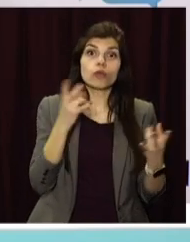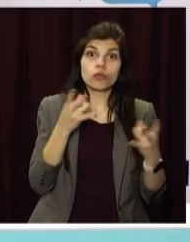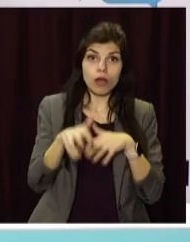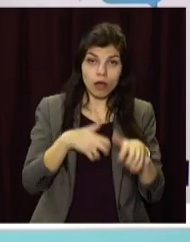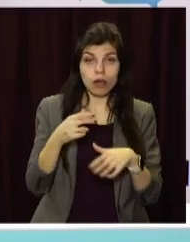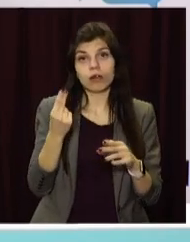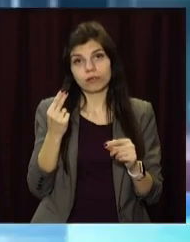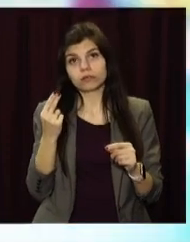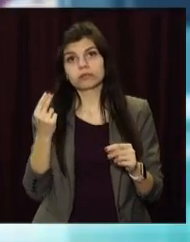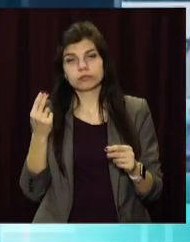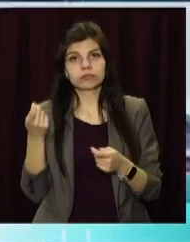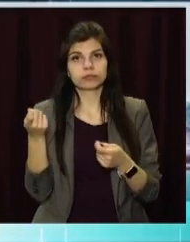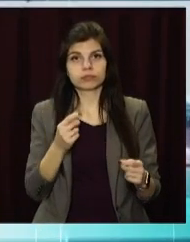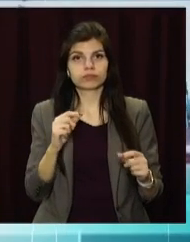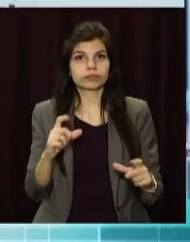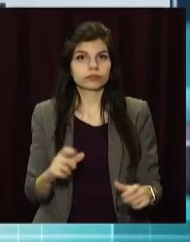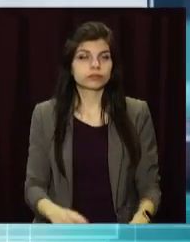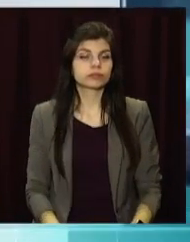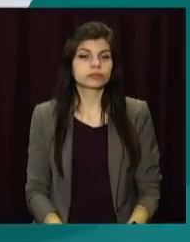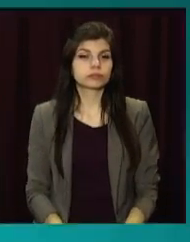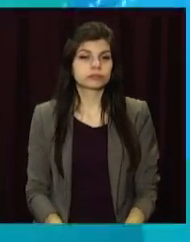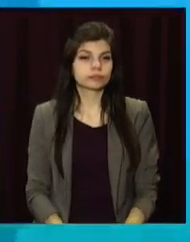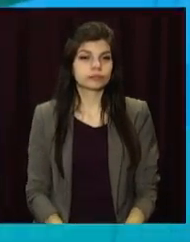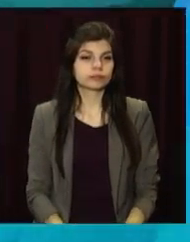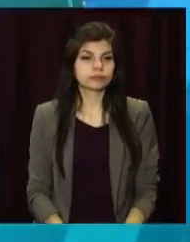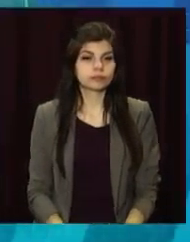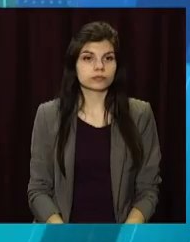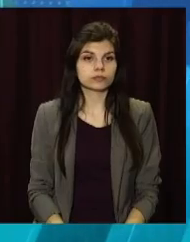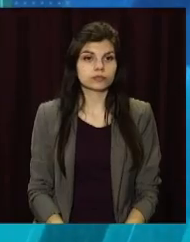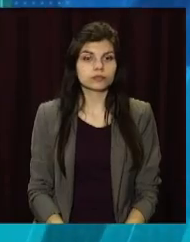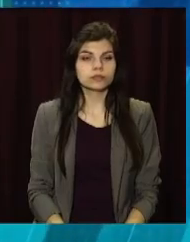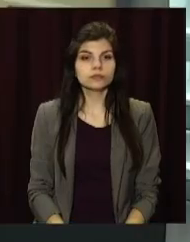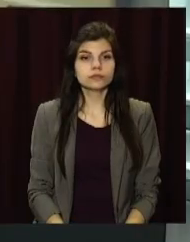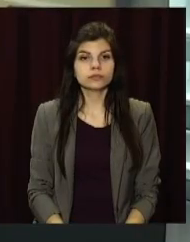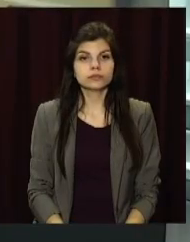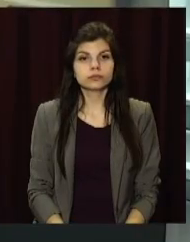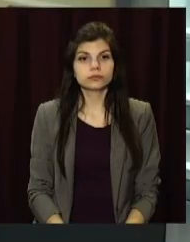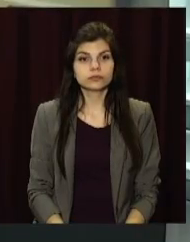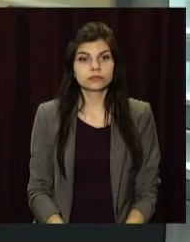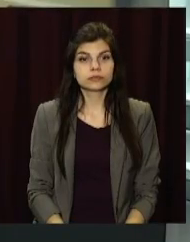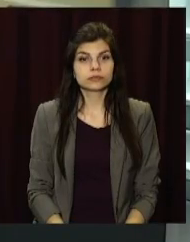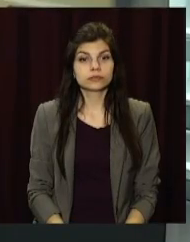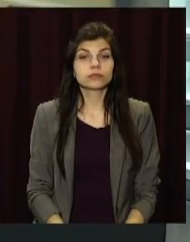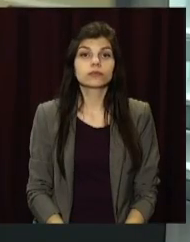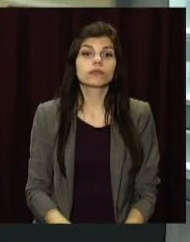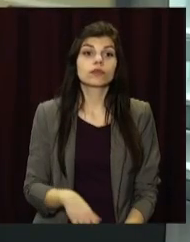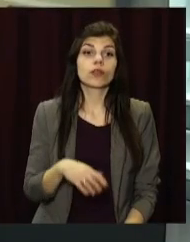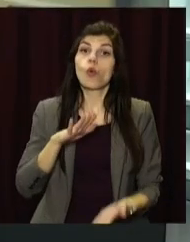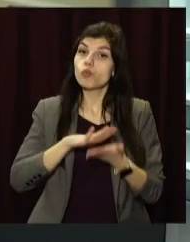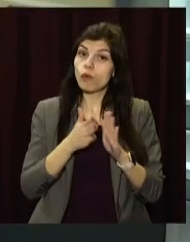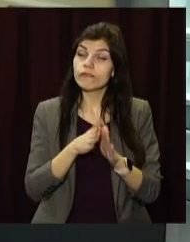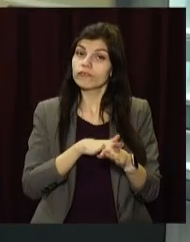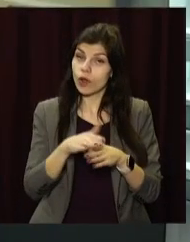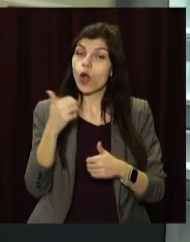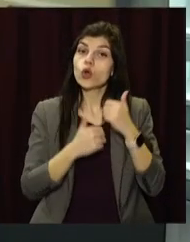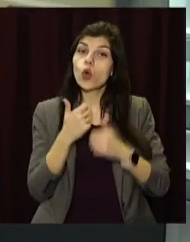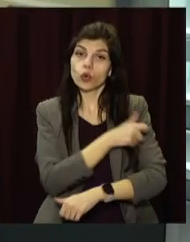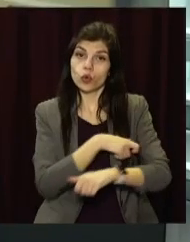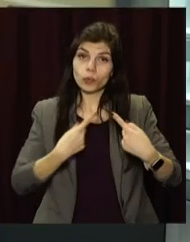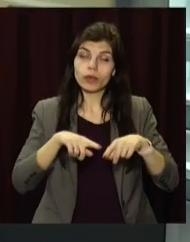Стрімке подорожчання стримують країни-постачальники. Тільки дійде до межі, зразу заходить імпорт. І